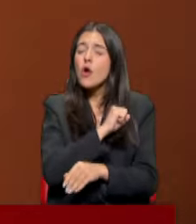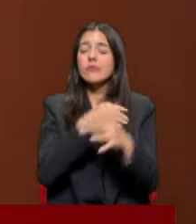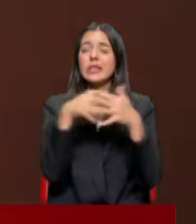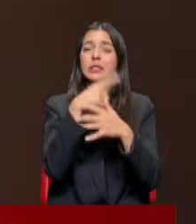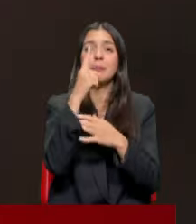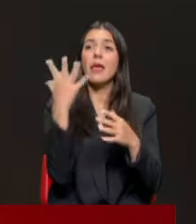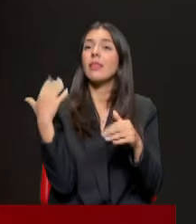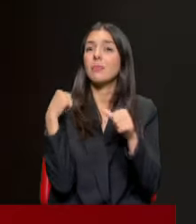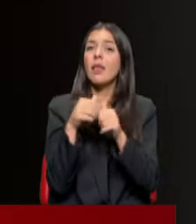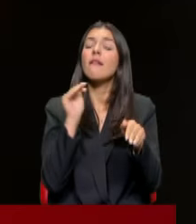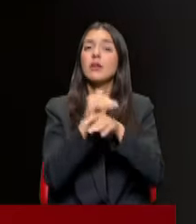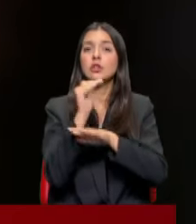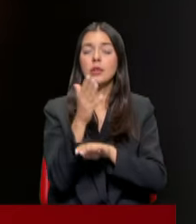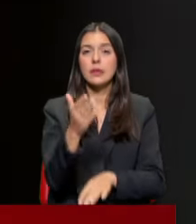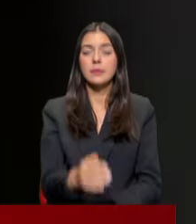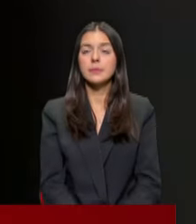yaşadı.